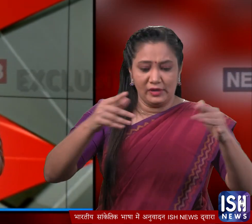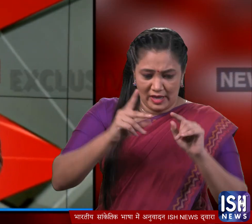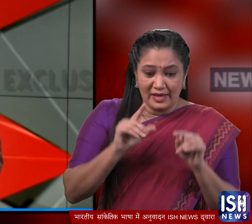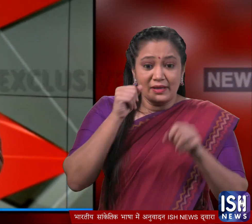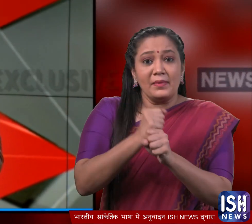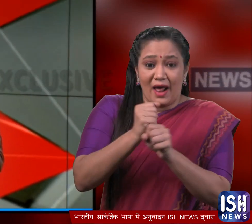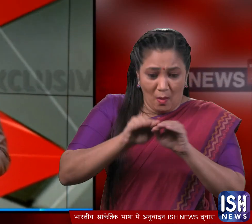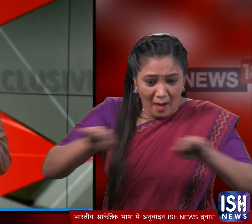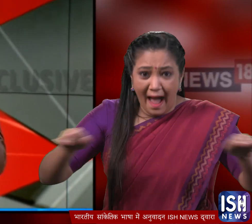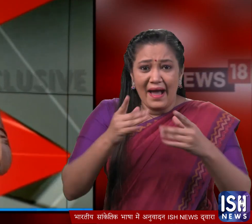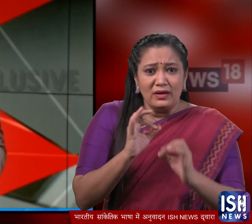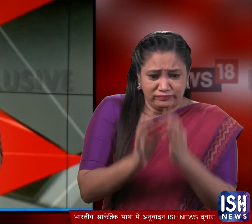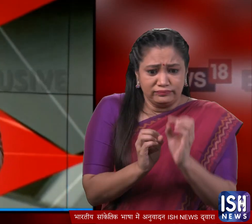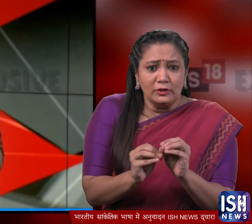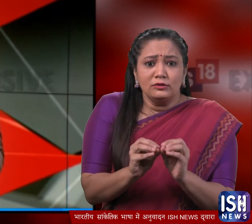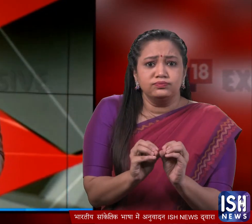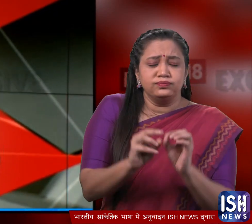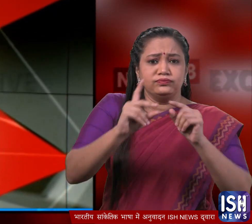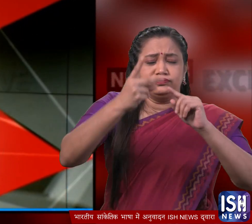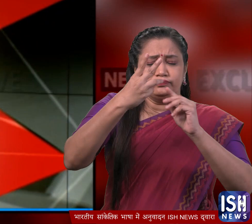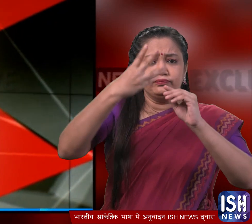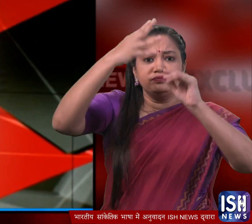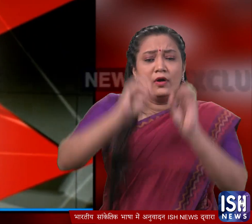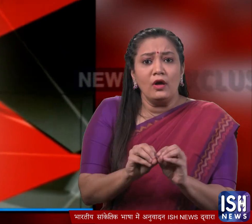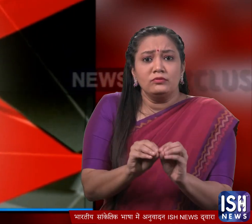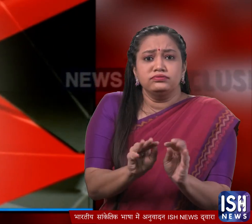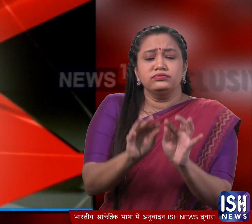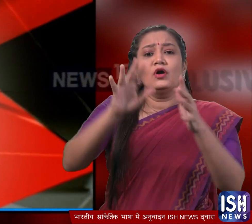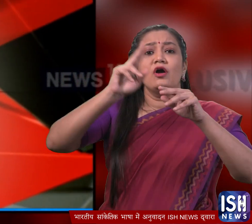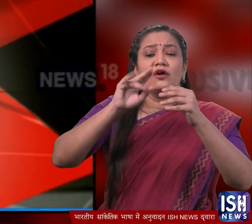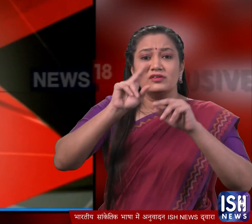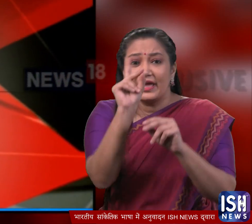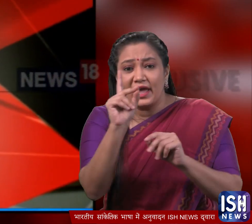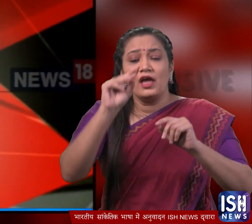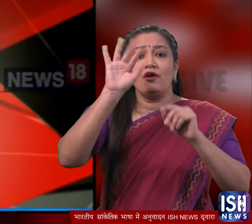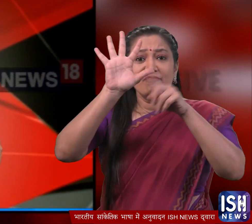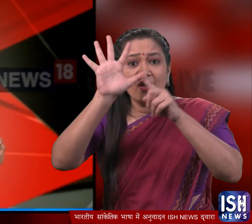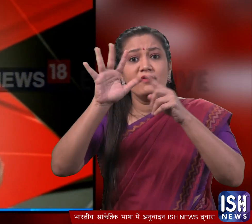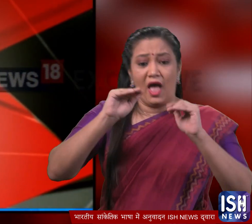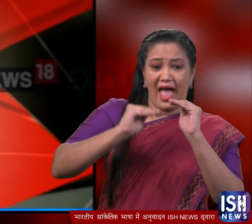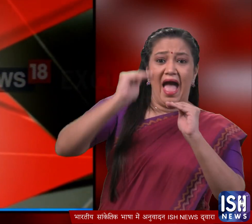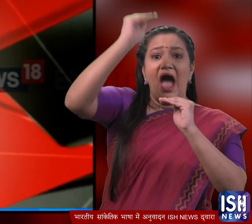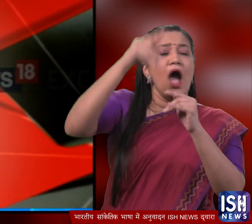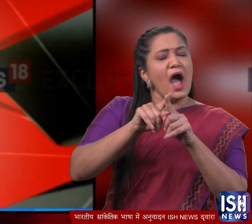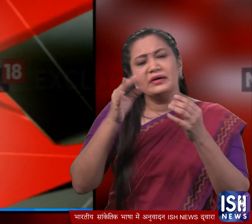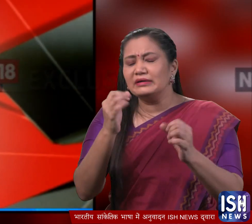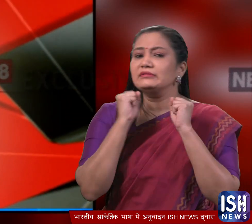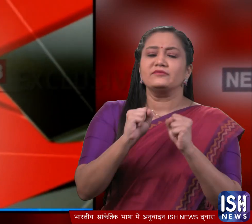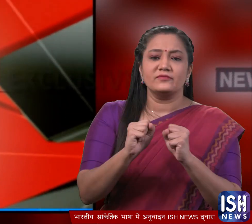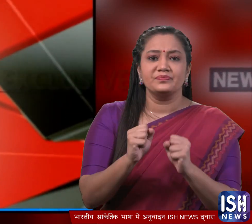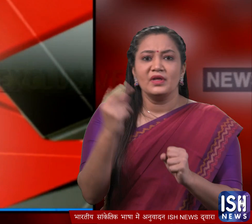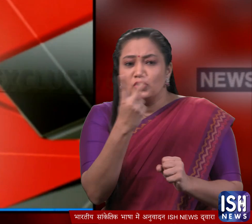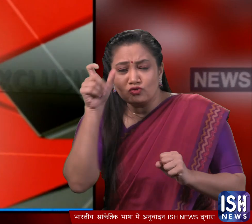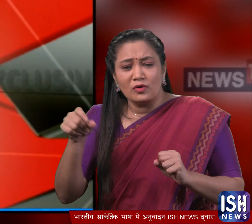निचले हिस्से में लगी आग इतनी तेजी से भड़की कि दूसरी से 5वीं मंजिल पर काम कर रहे लोगों को बाहर निकलने का मौका नहीं मिला, जिनमें 2